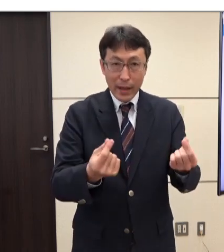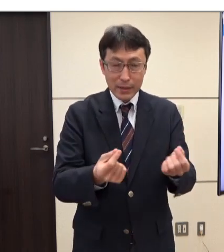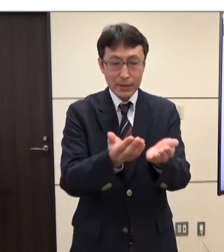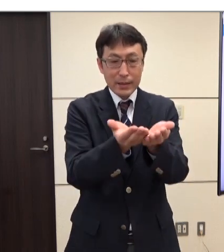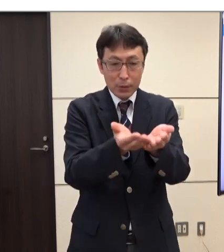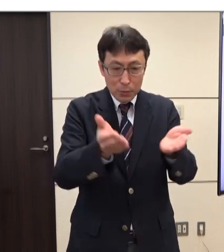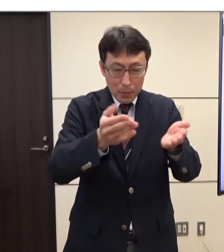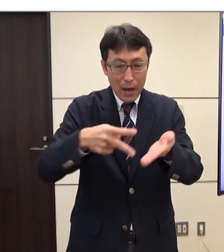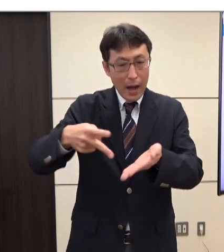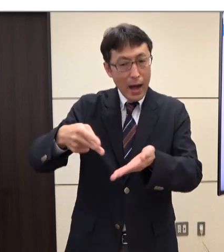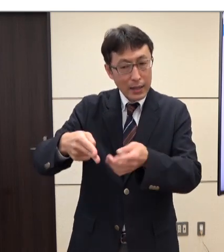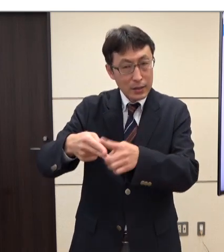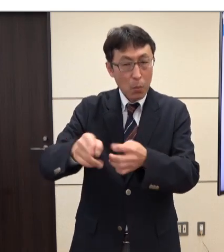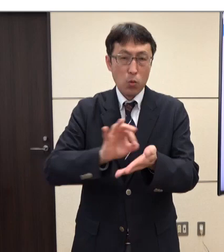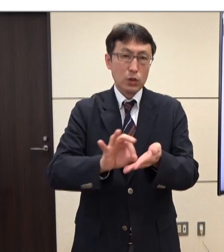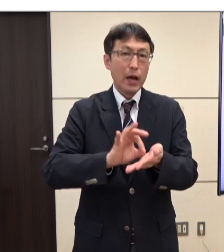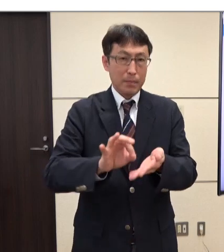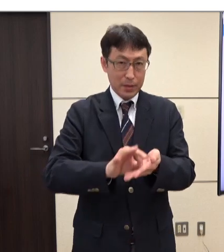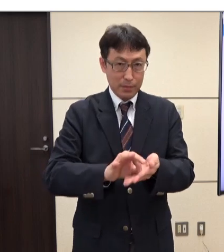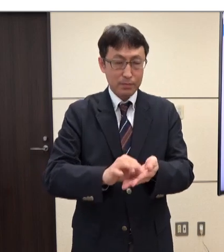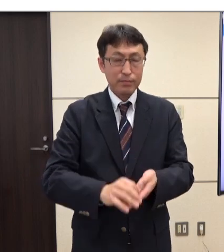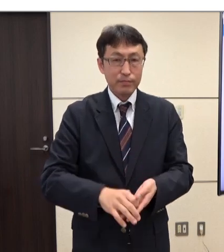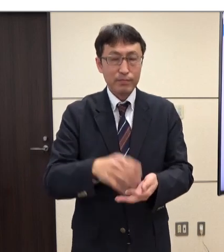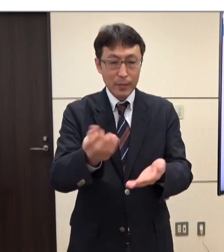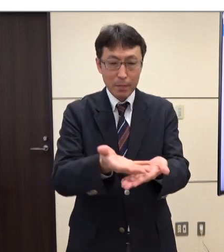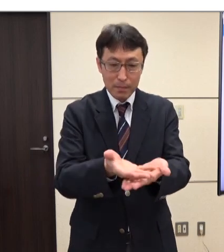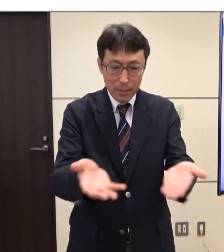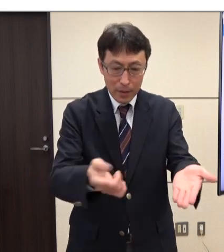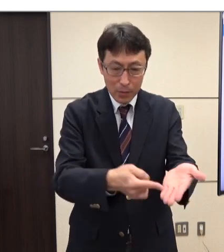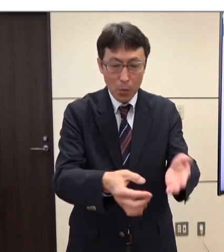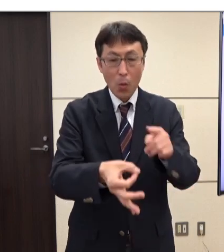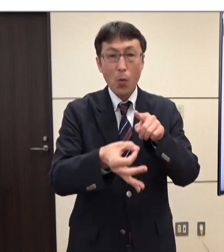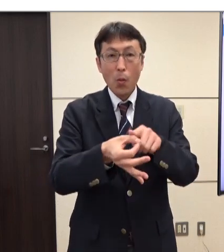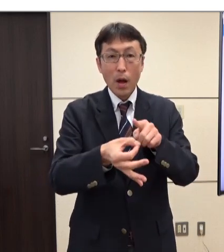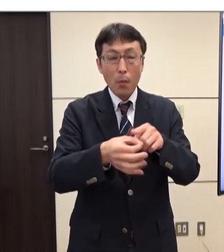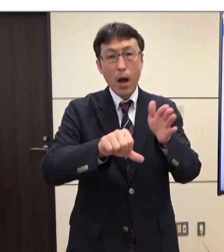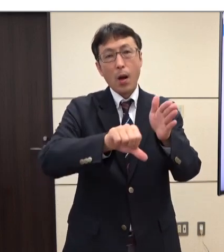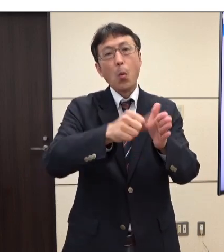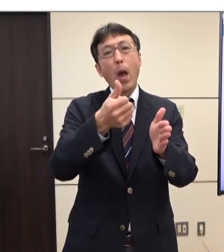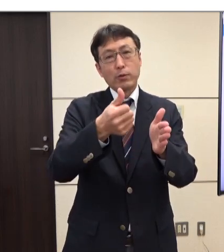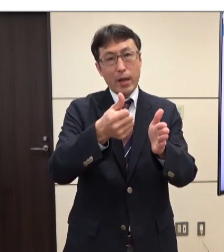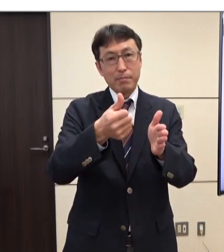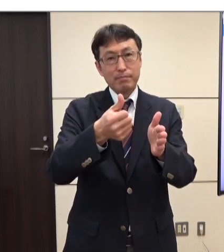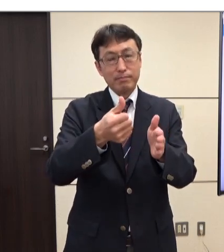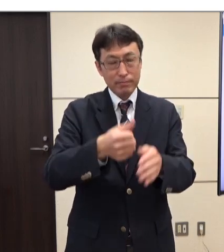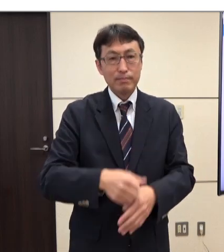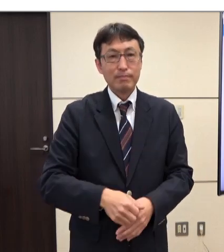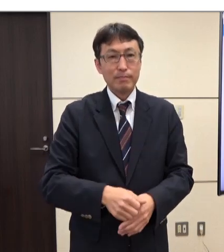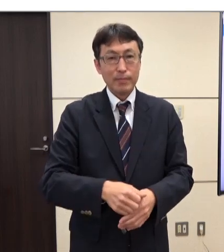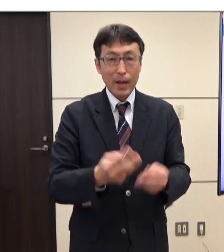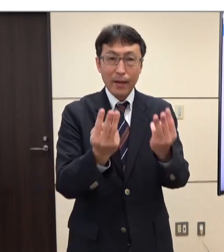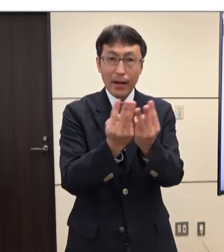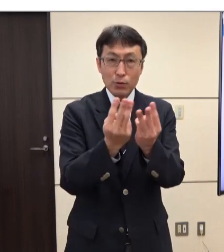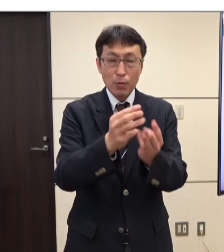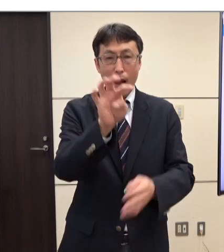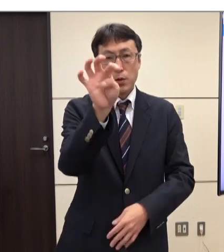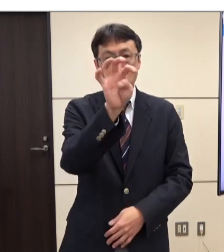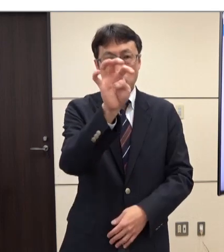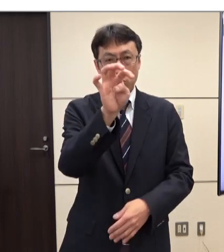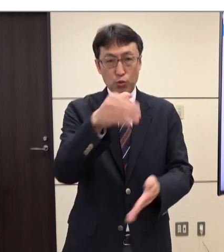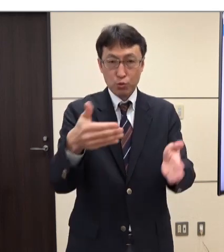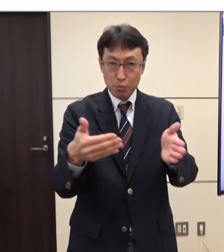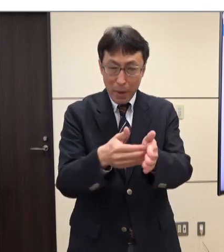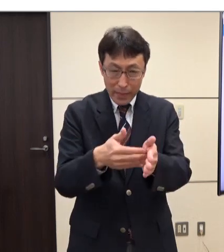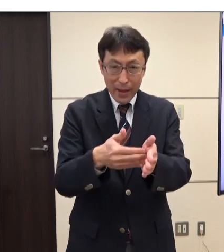段は500円でそれぞれ限定40食を提供してまいります。で4